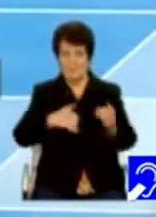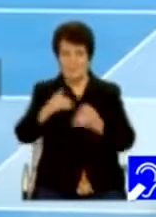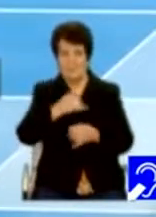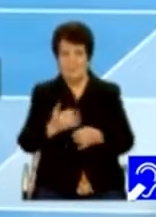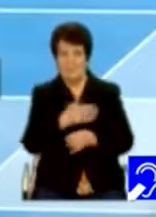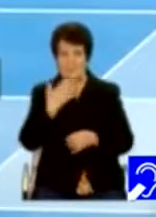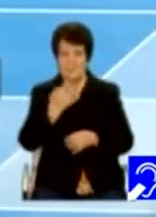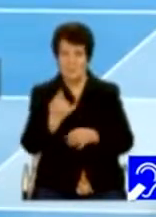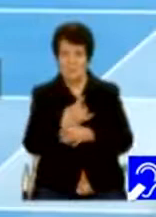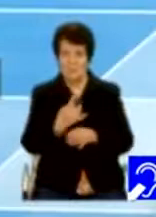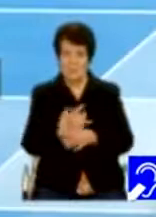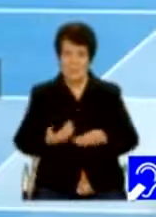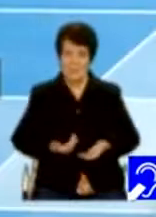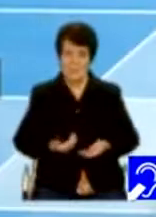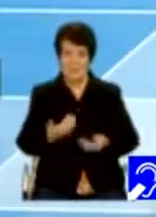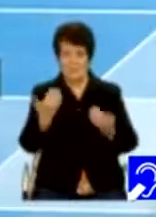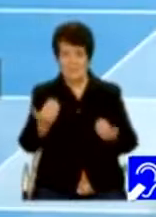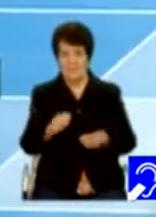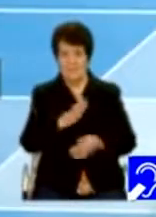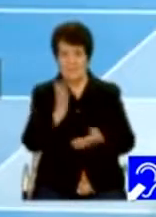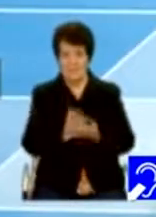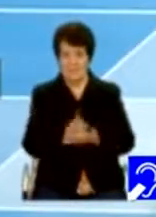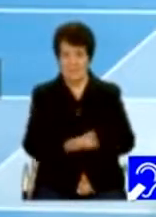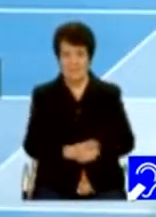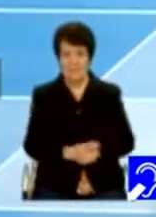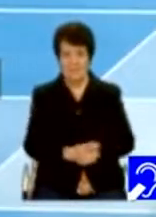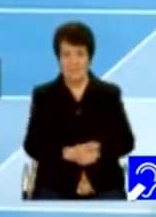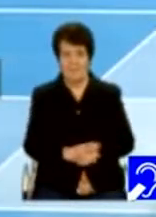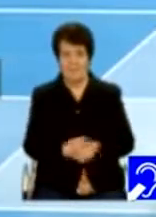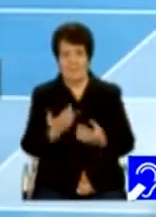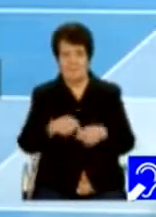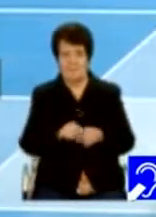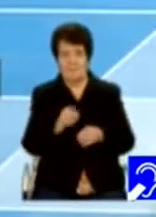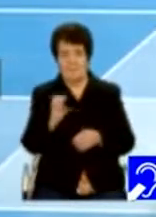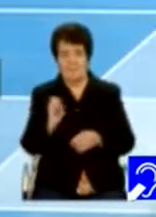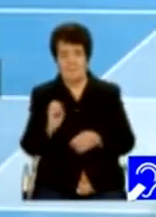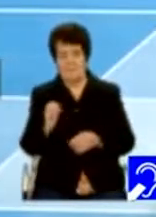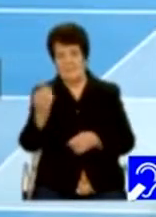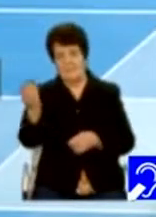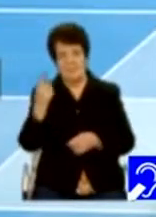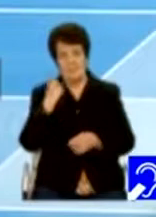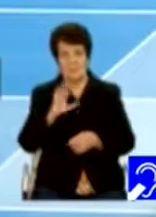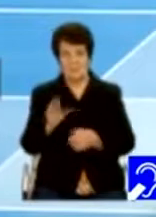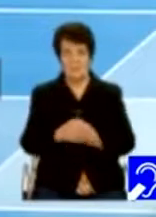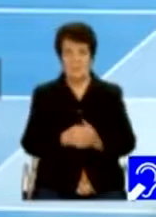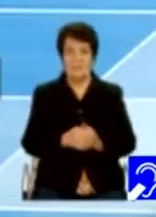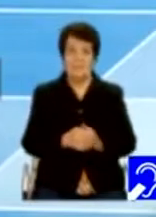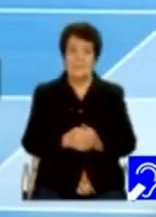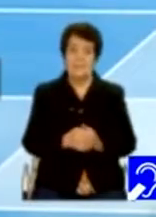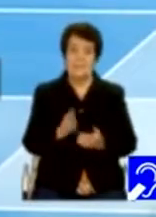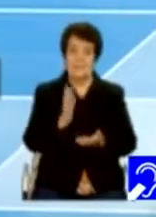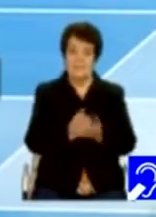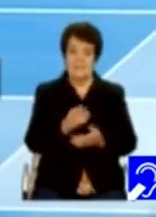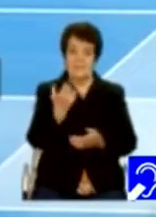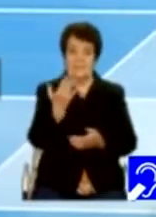ori, are viața ei, știți? Sau jurnalul are viața lui. Păi asta e. Deci mai aveți câteva